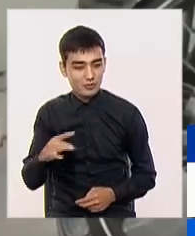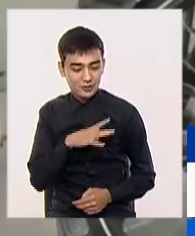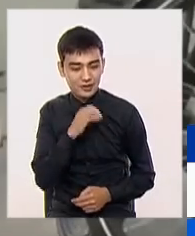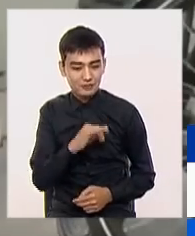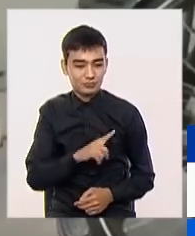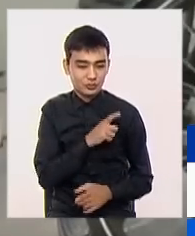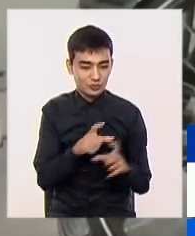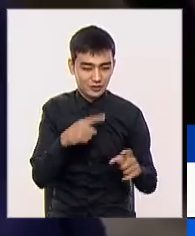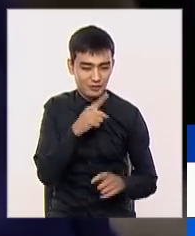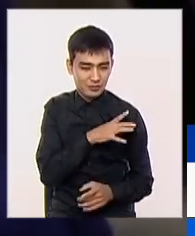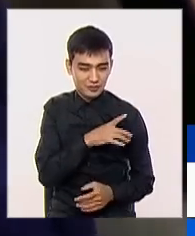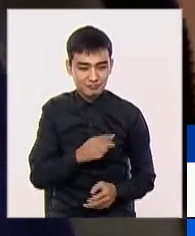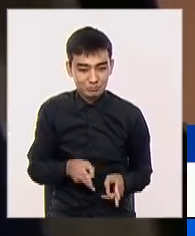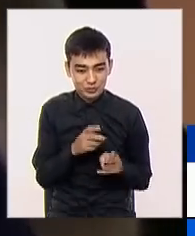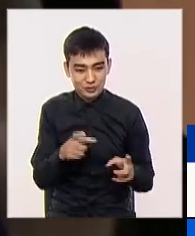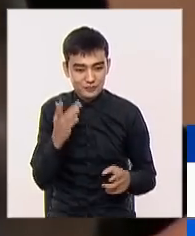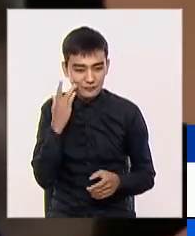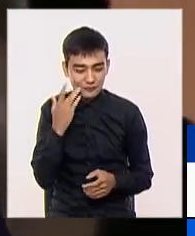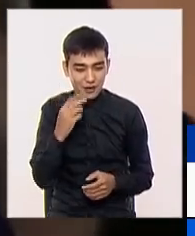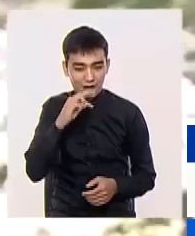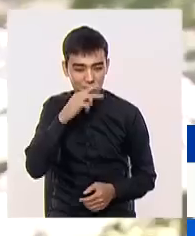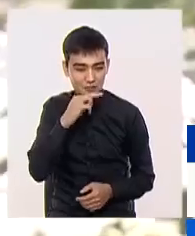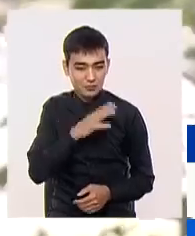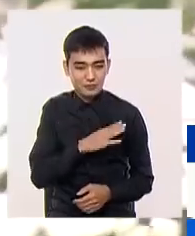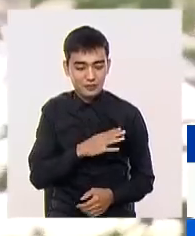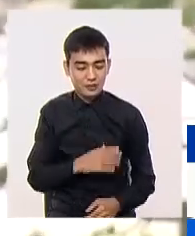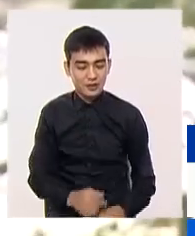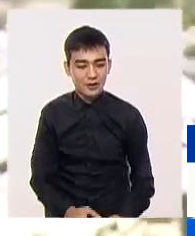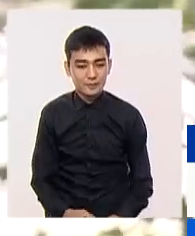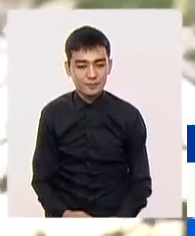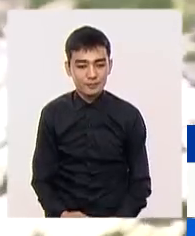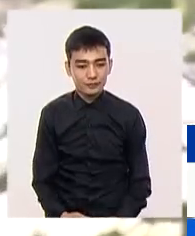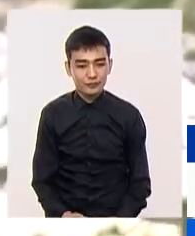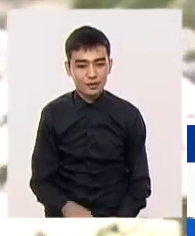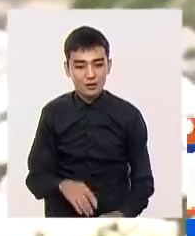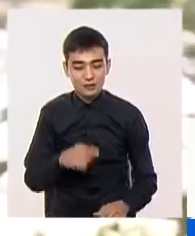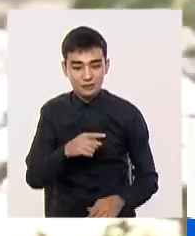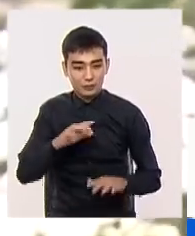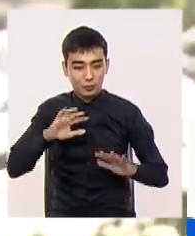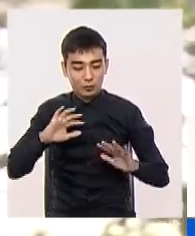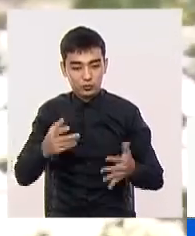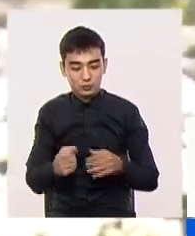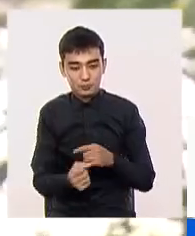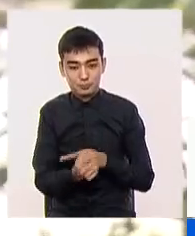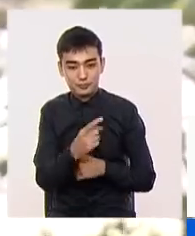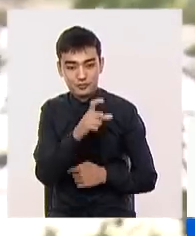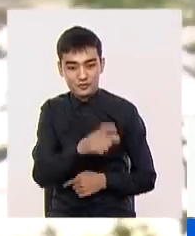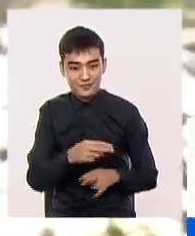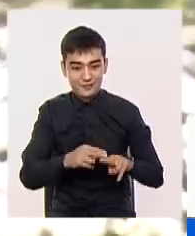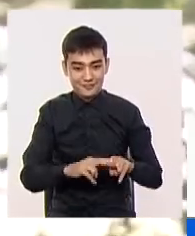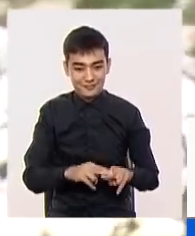что иногда преступники опрометчивы и допускают ошибки. Если где-то случайно он засветится, этот